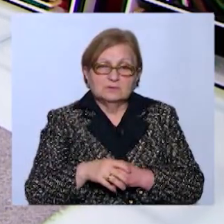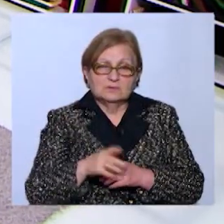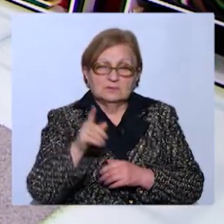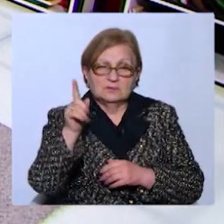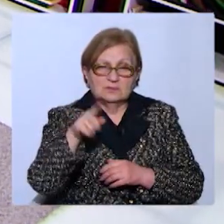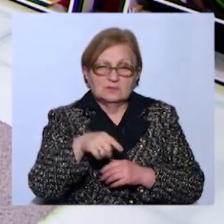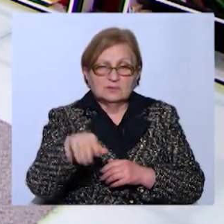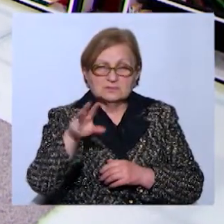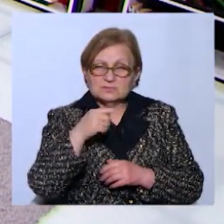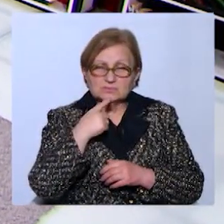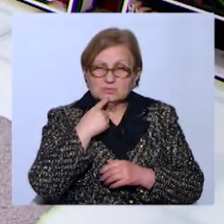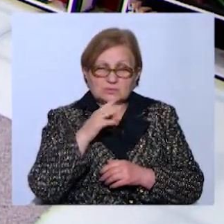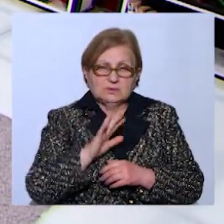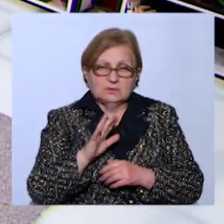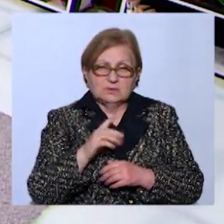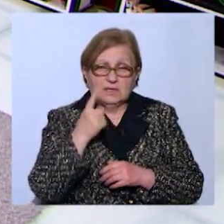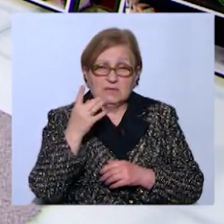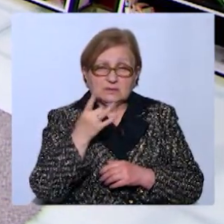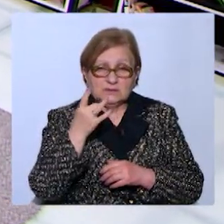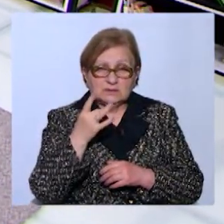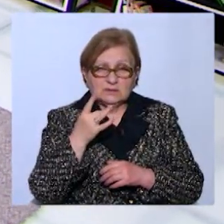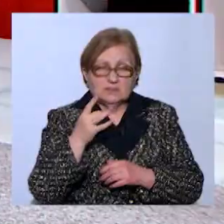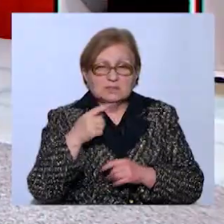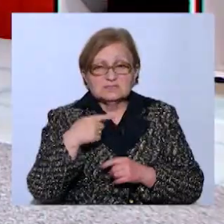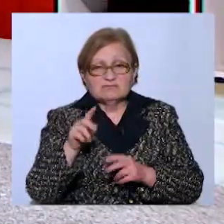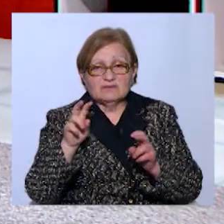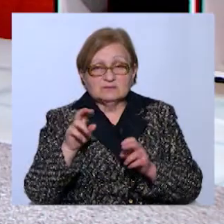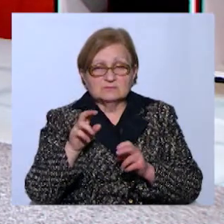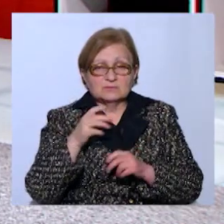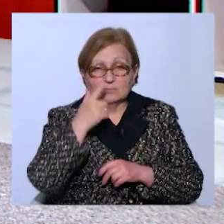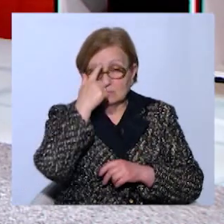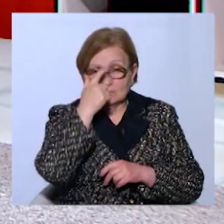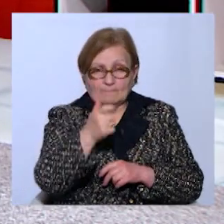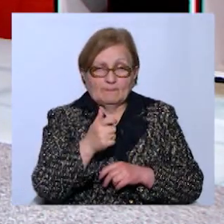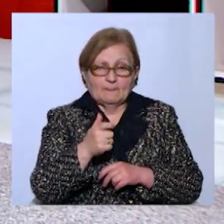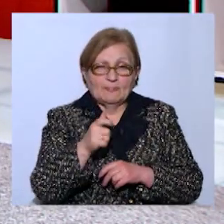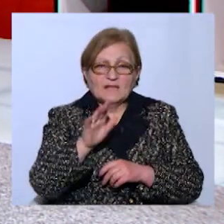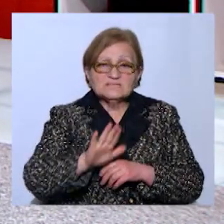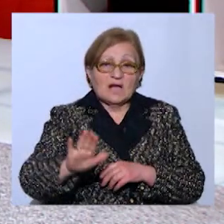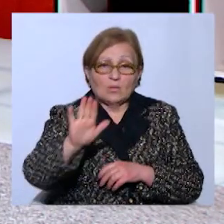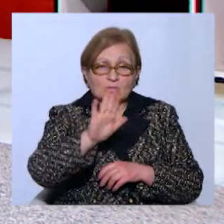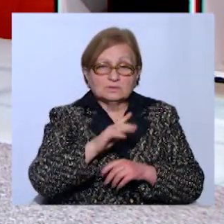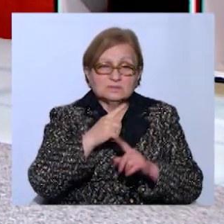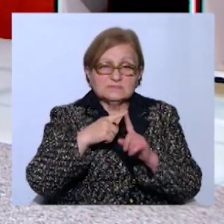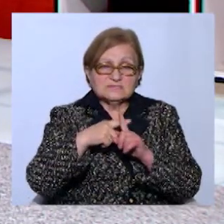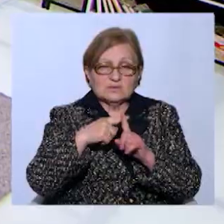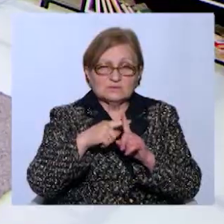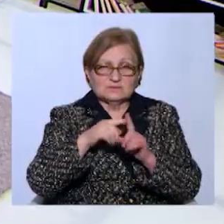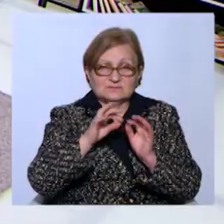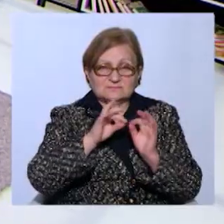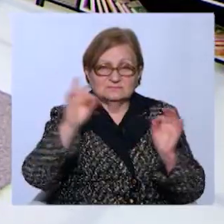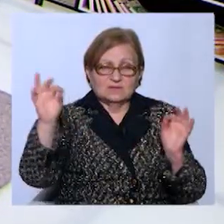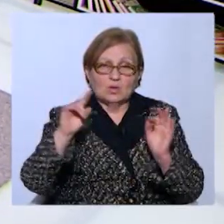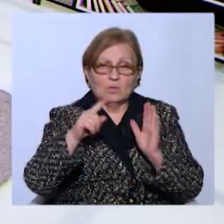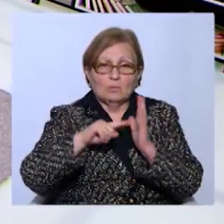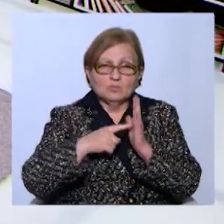ამაში არაფერი რთული. მე კიდევ ერთხელ, სანამ შემდეგ თემაზე გადავალ, მინდა შეგახსენოთ საკოორდინატო სიბრტყეზე წერტილების მონიშნვას, როგორ